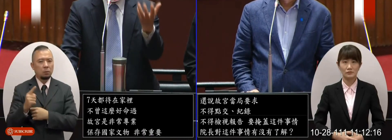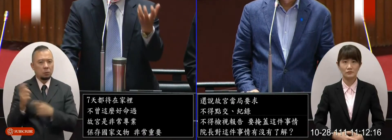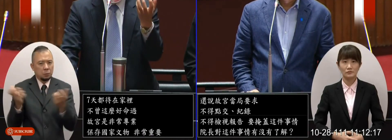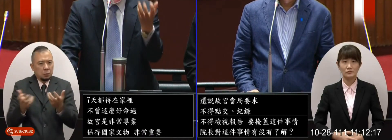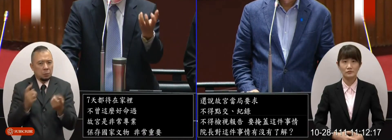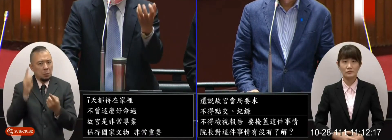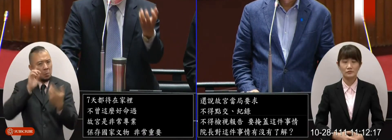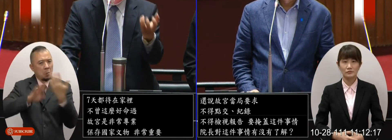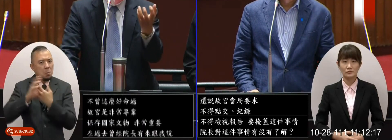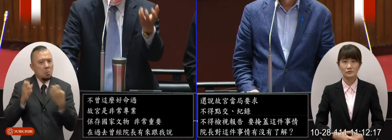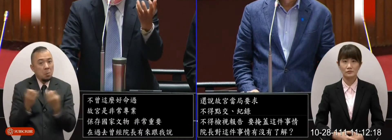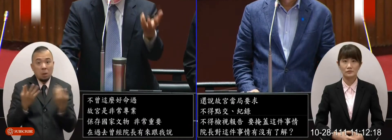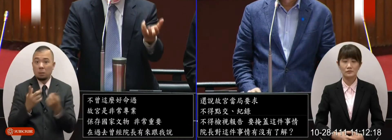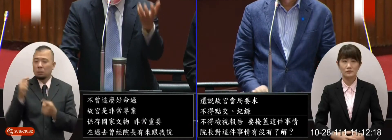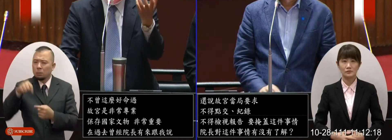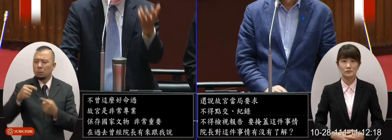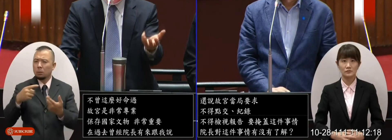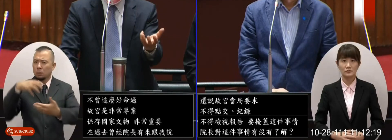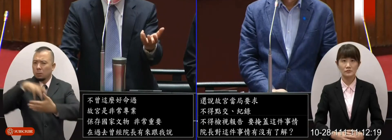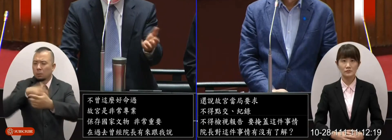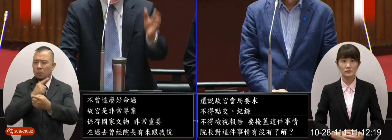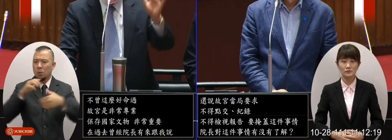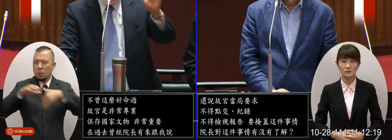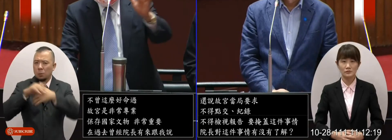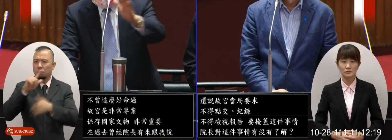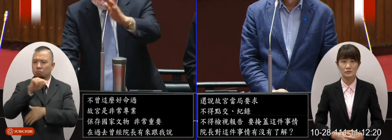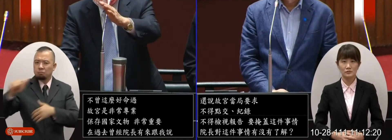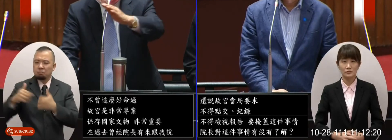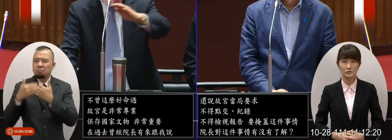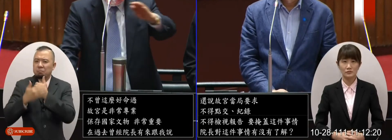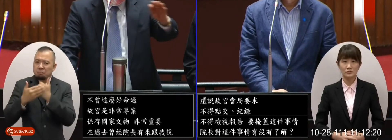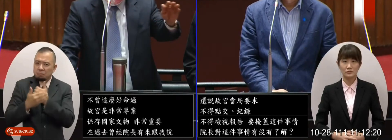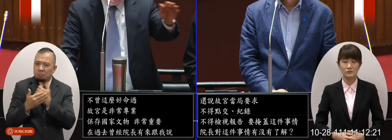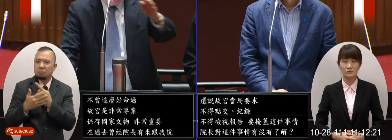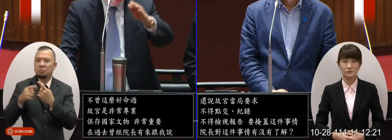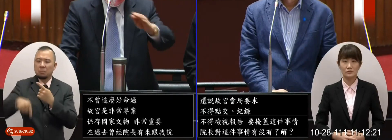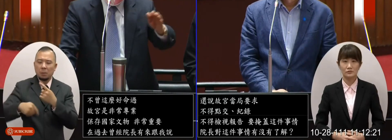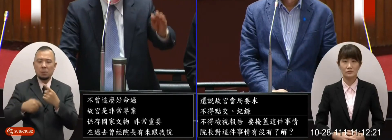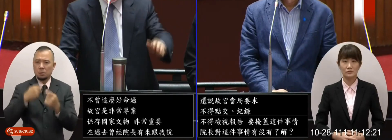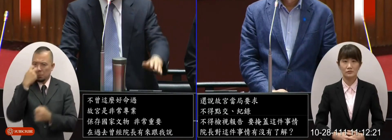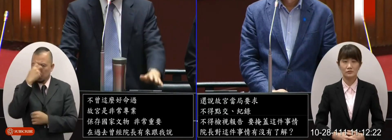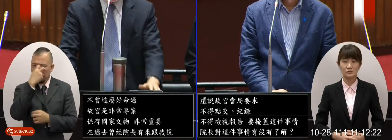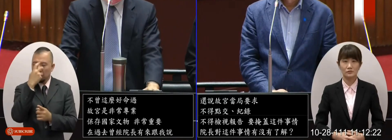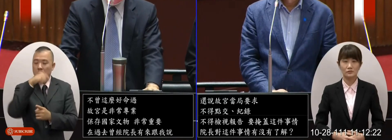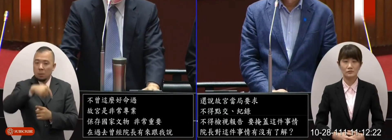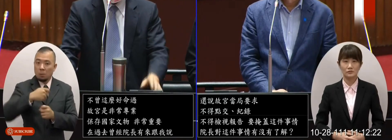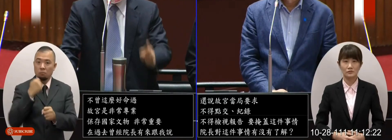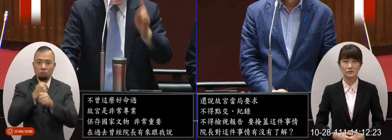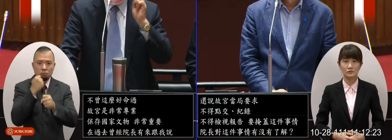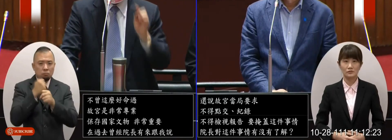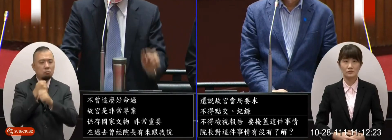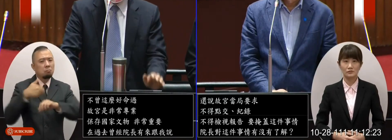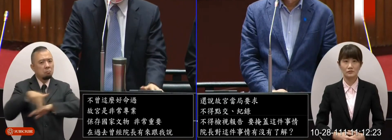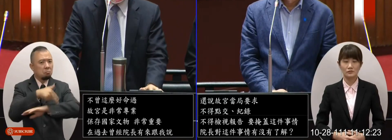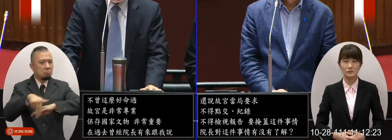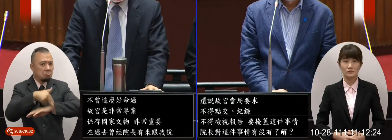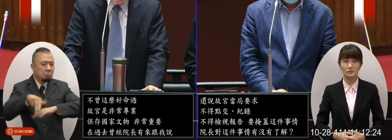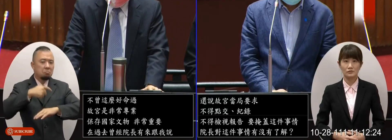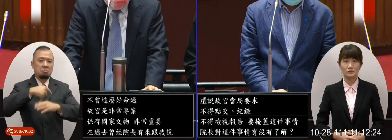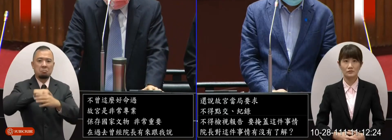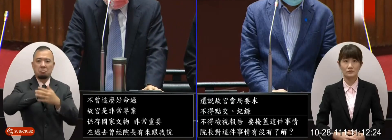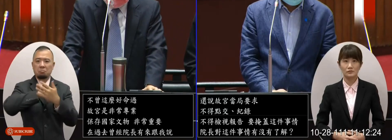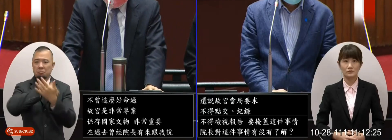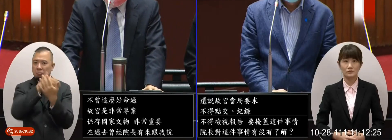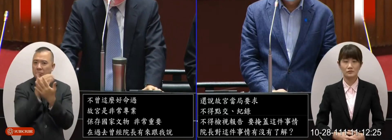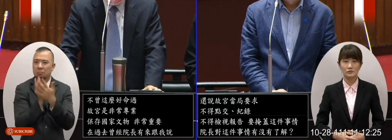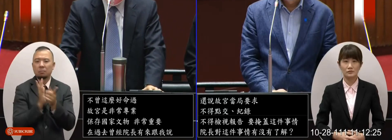于这些非常专业的文物的保存，怎么样子的管理运作等等，都有相关